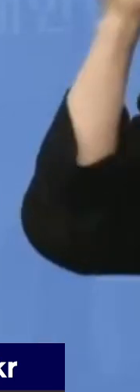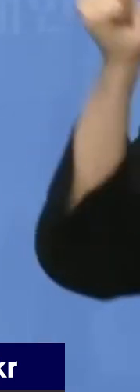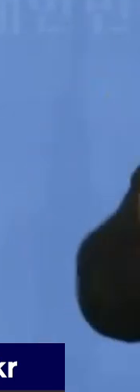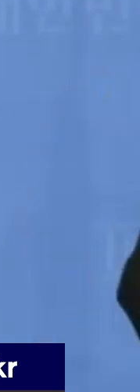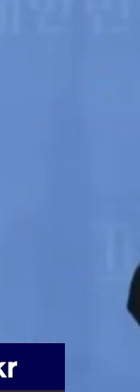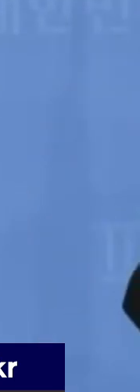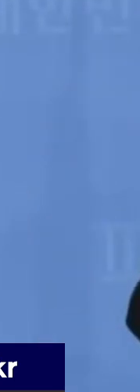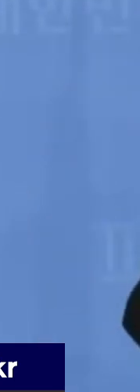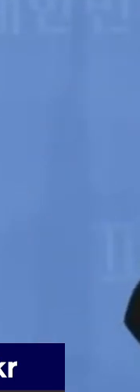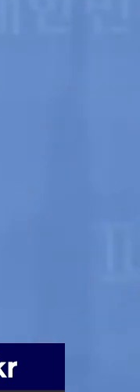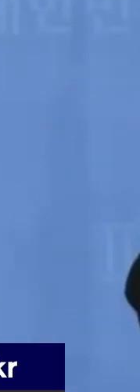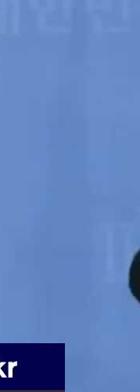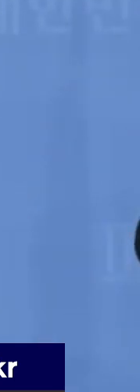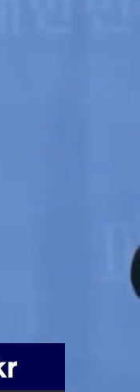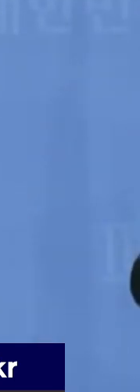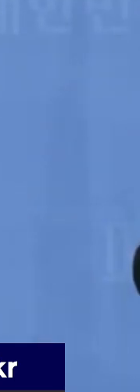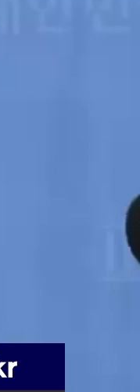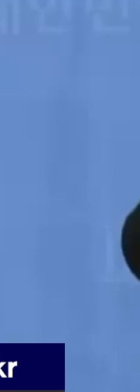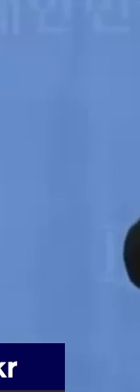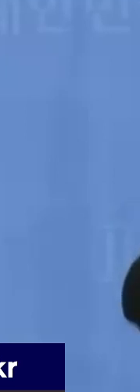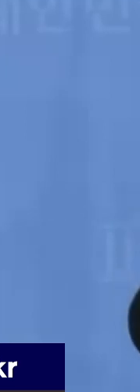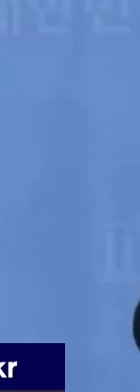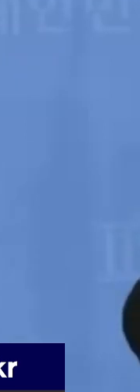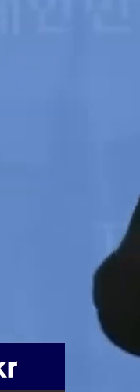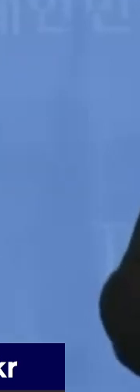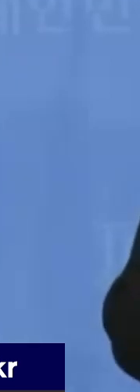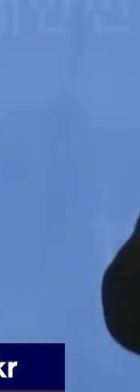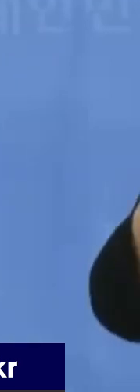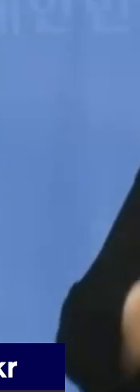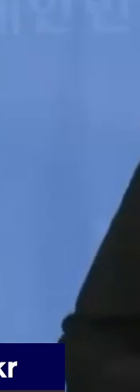대통령실의 인사에 대한 비판에 대한 논평을 발표하도록 하겠습니다.